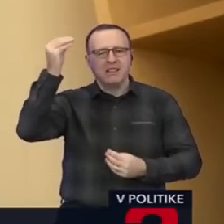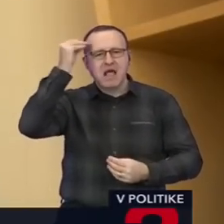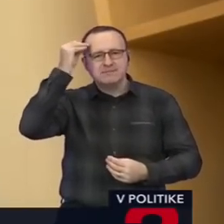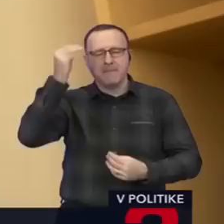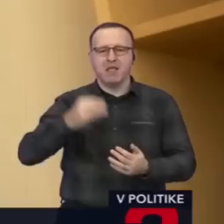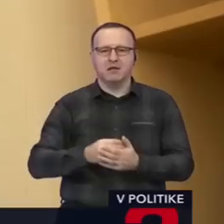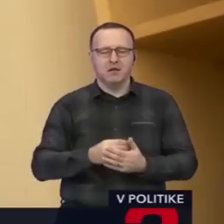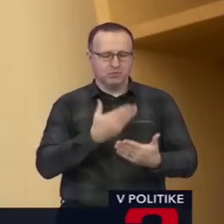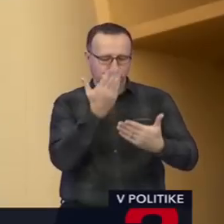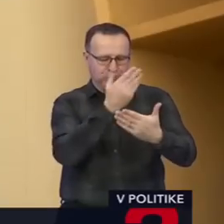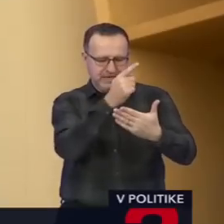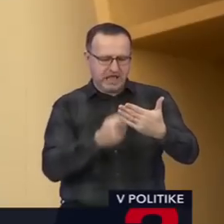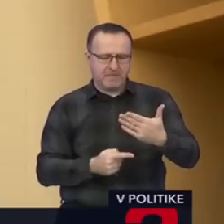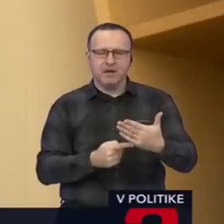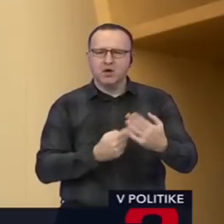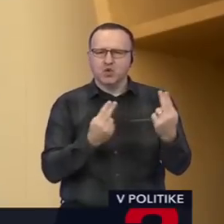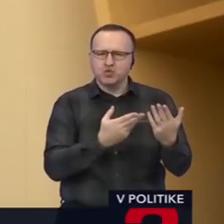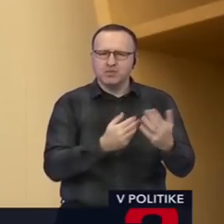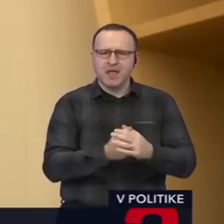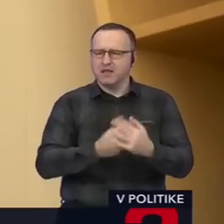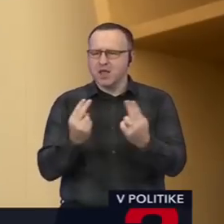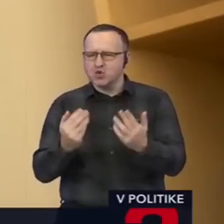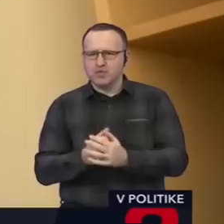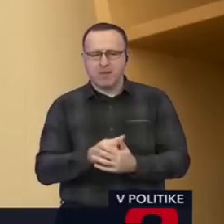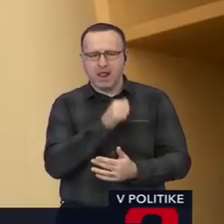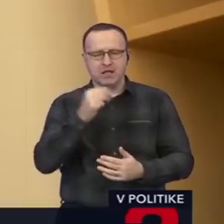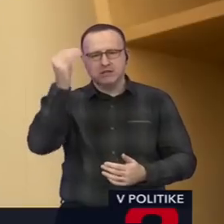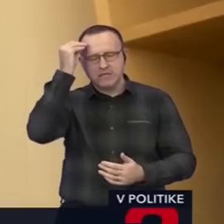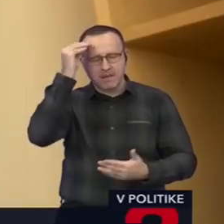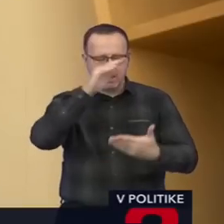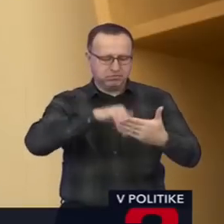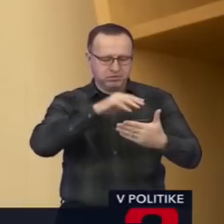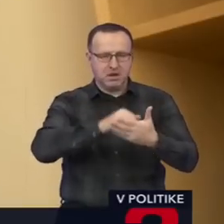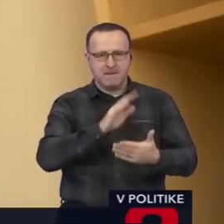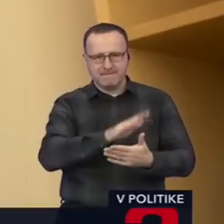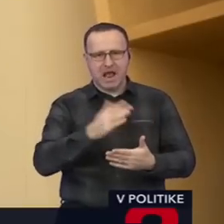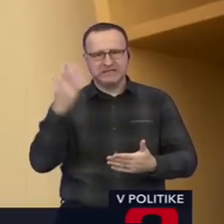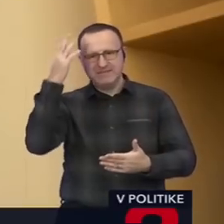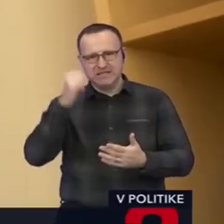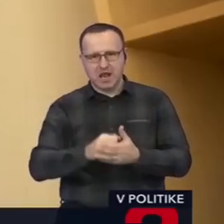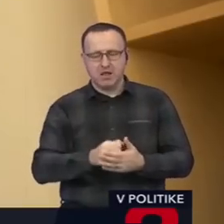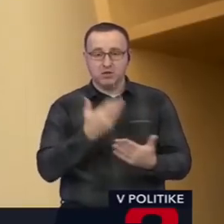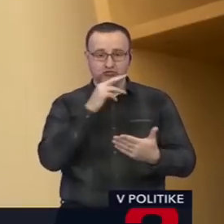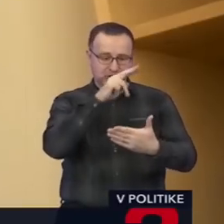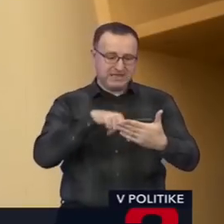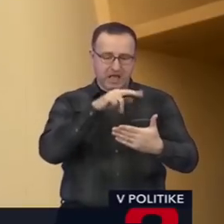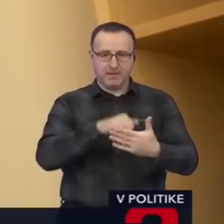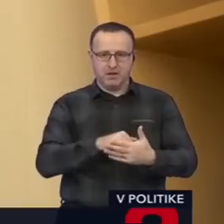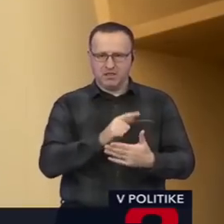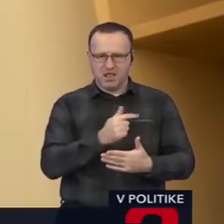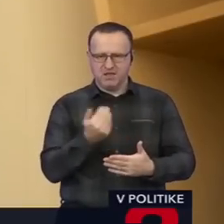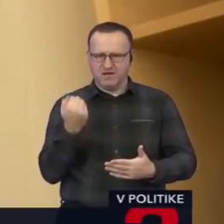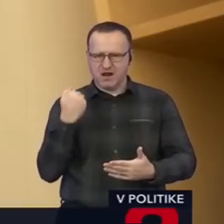čítajú, čo im tí ľudia podsúvajú, či to dáva zmysel, či to náhodou nie je lož, tak nikdy